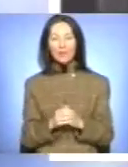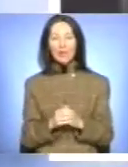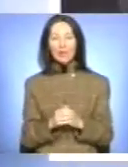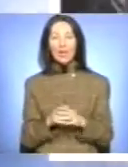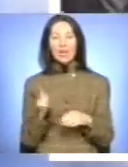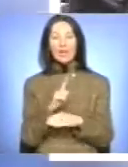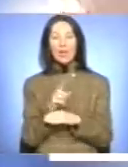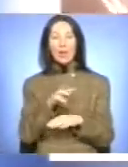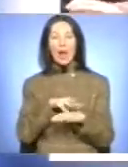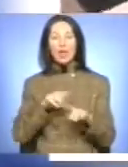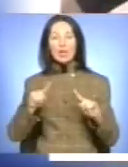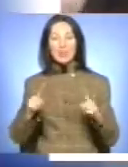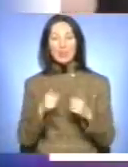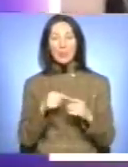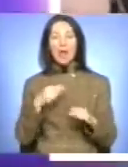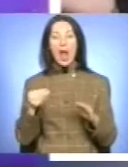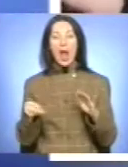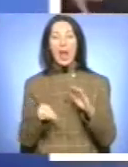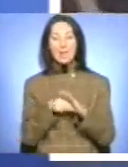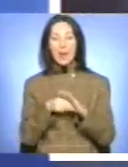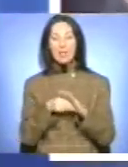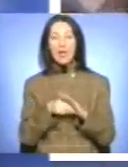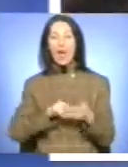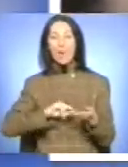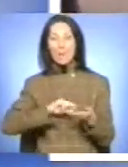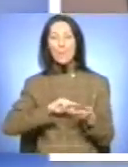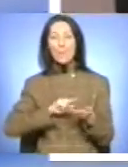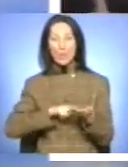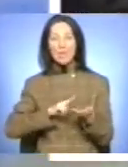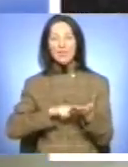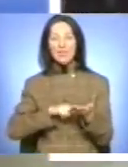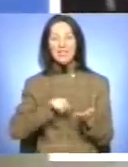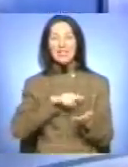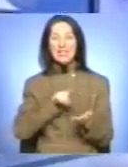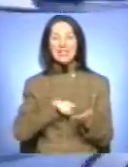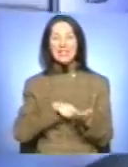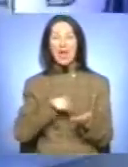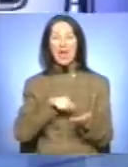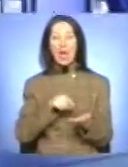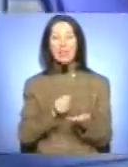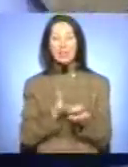Тернопільські правоохоронці затримали хабарника-податківця. Ціна питання – 500 доларів.